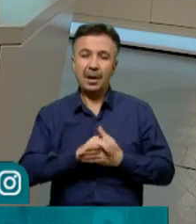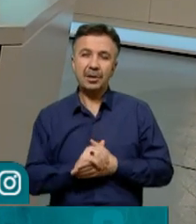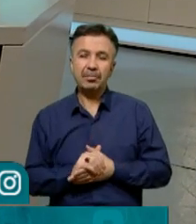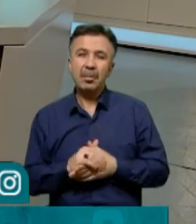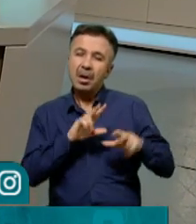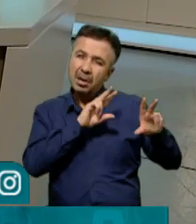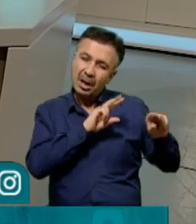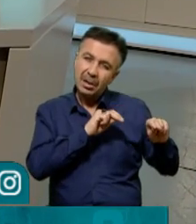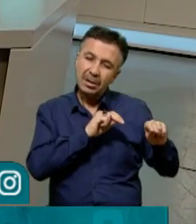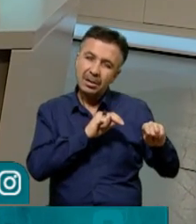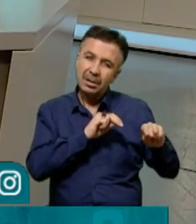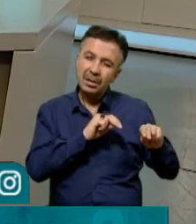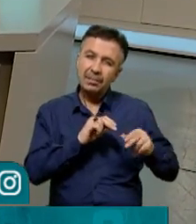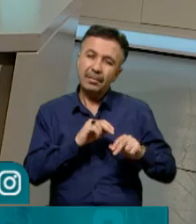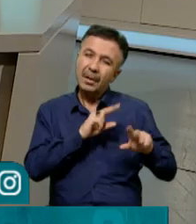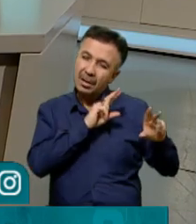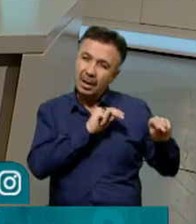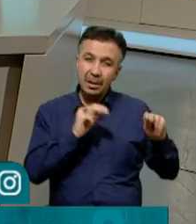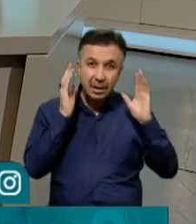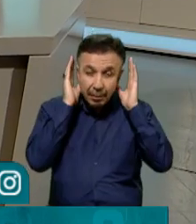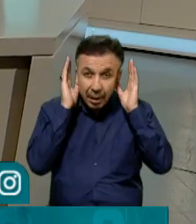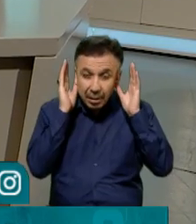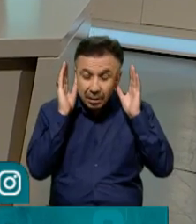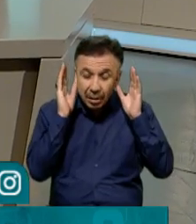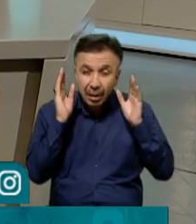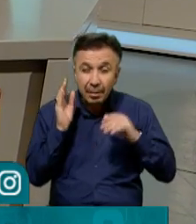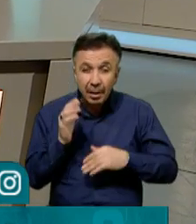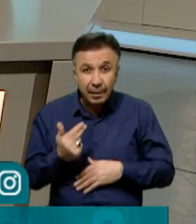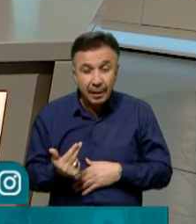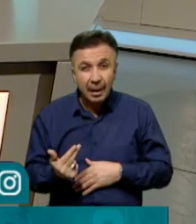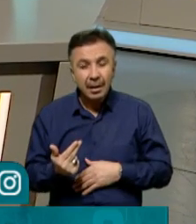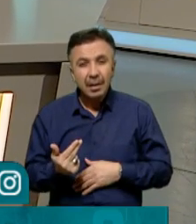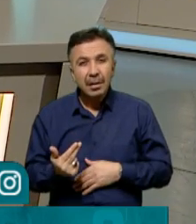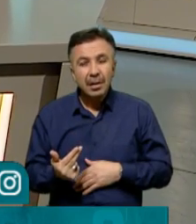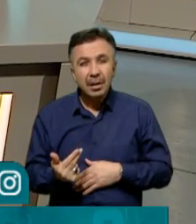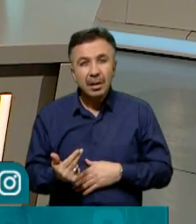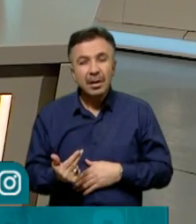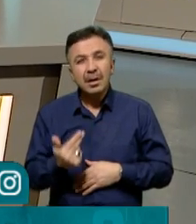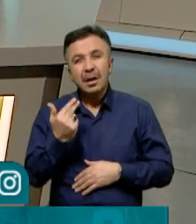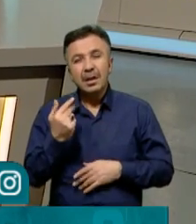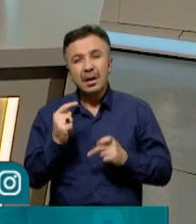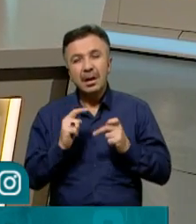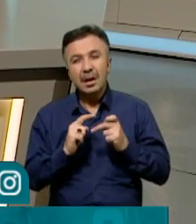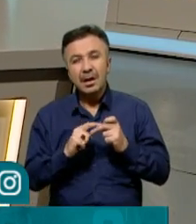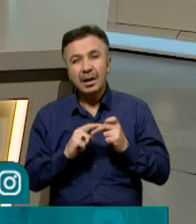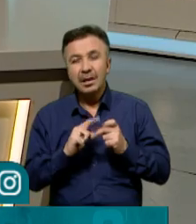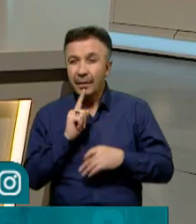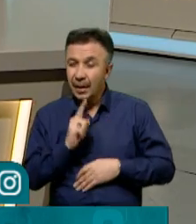bellidir. Veya yani, yastıda da diyelim ki 7 rekat farzını kılar, 3'te vitir kılar.